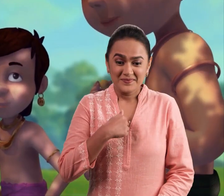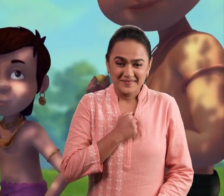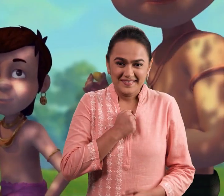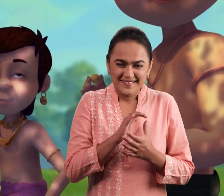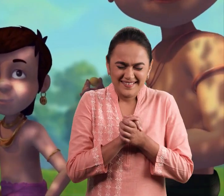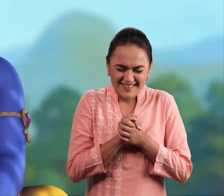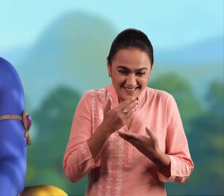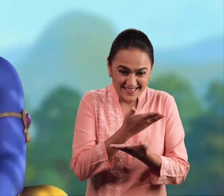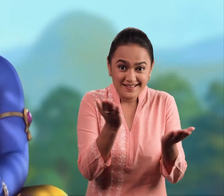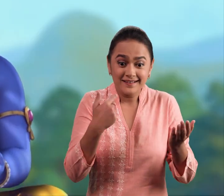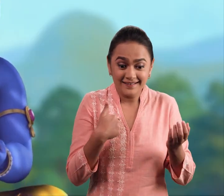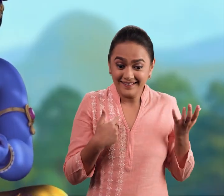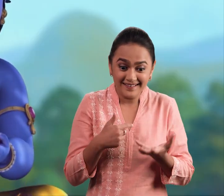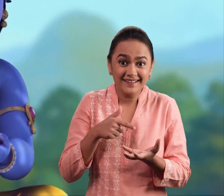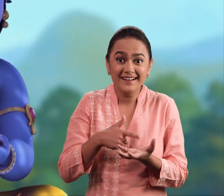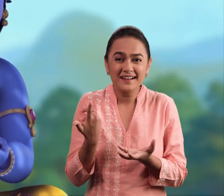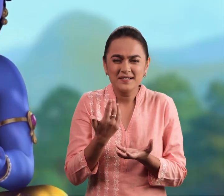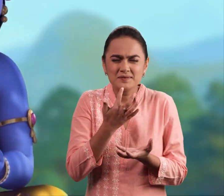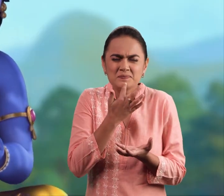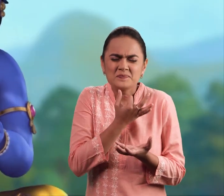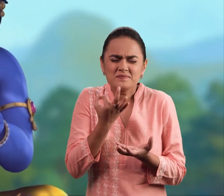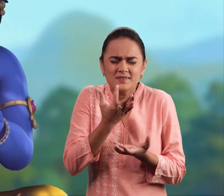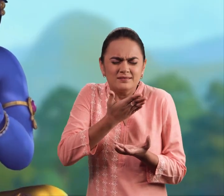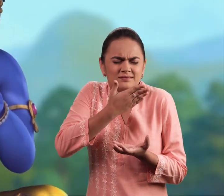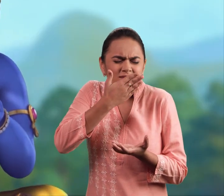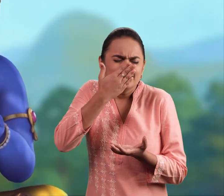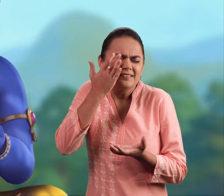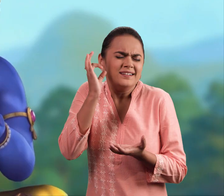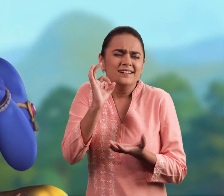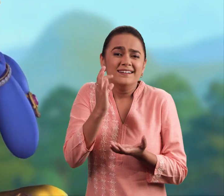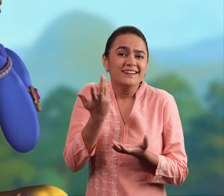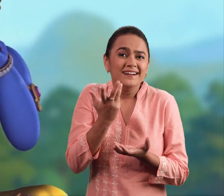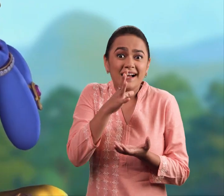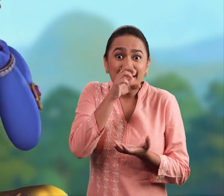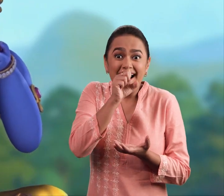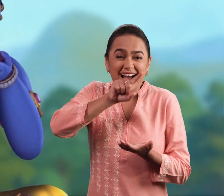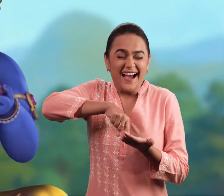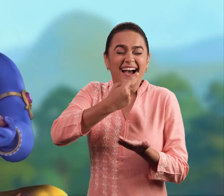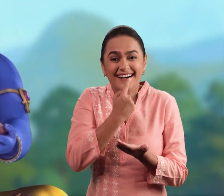और मेरे प्रिय साथियों, मैं आज लाया हूँ स्वादिष्ट सुगंधित